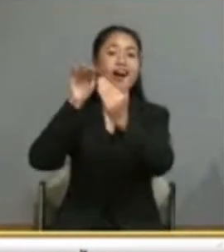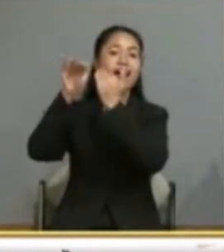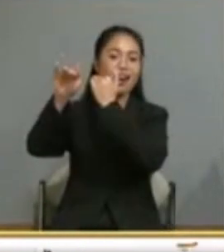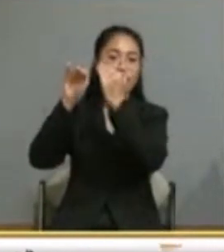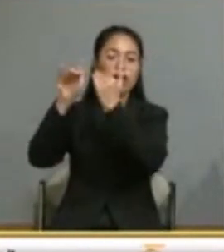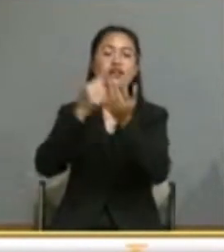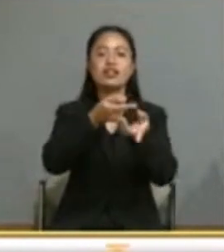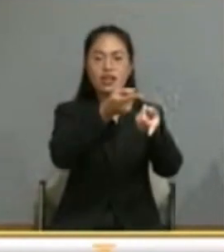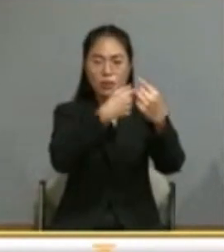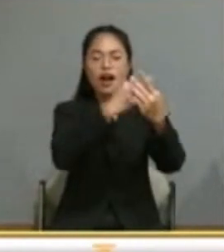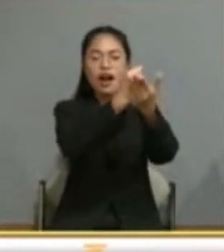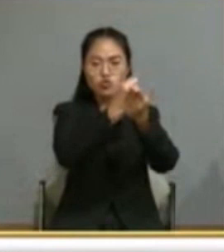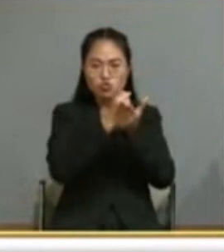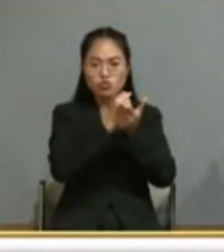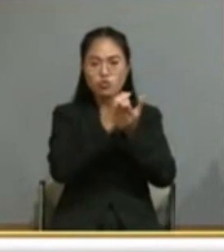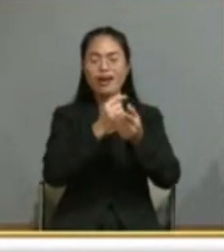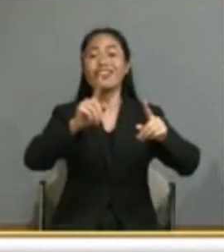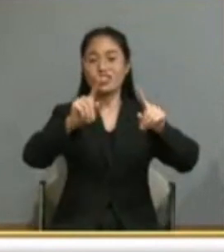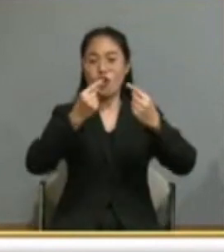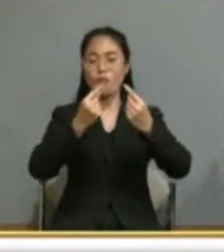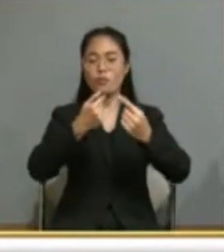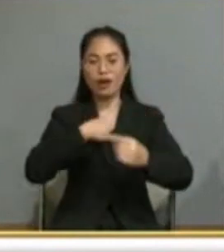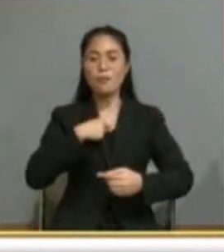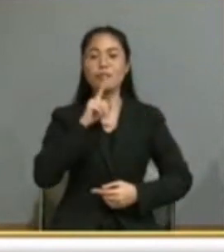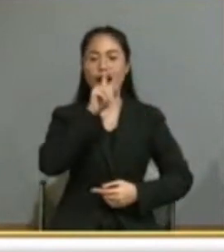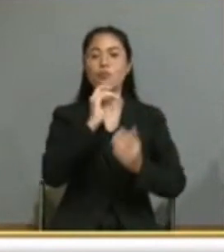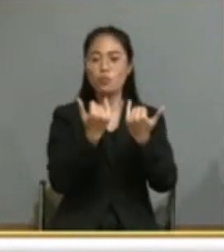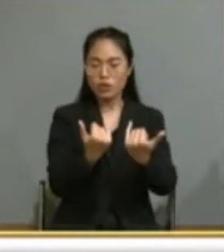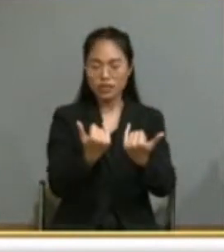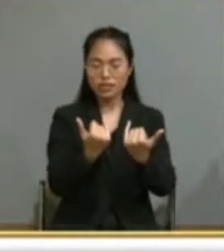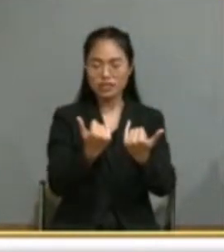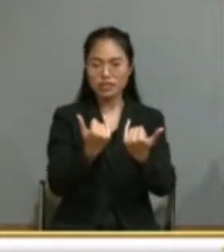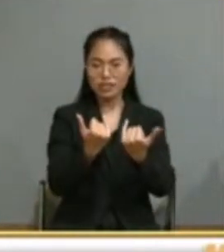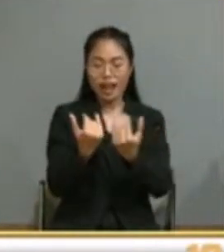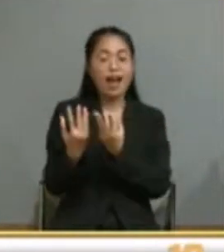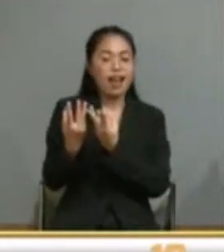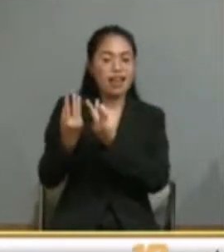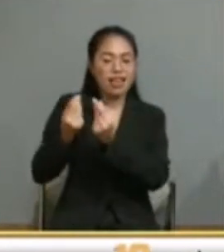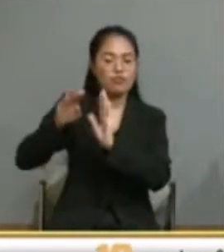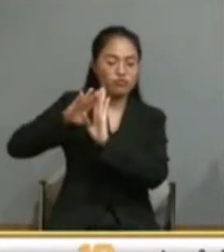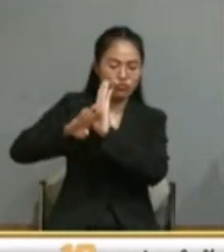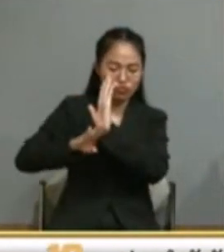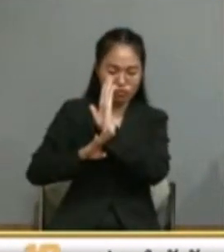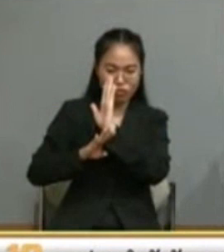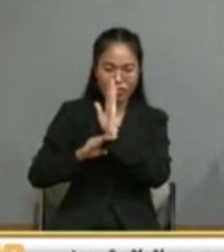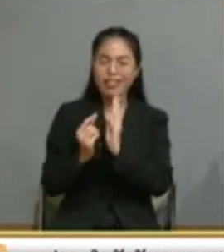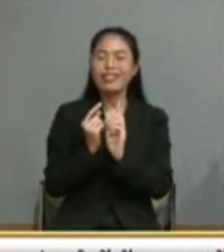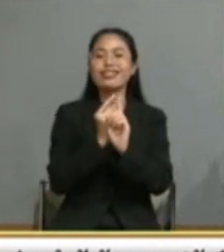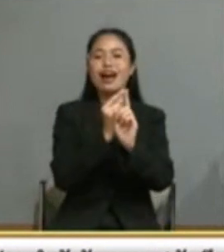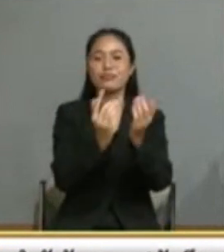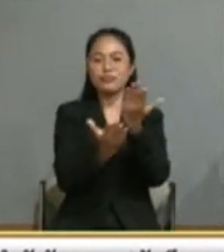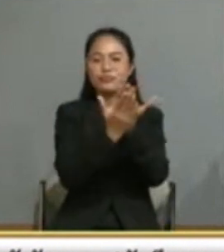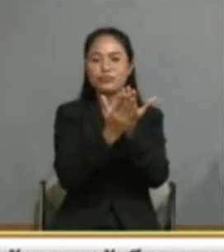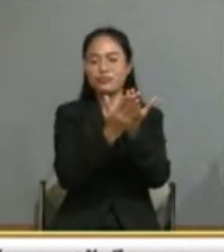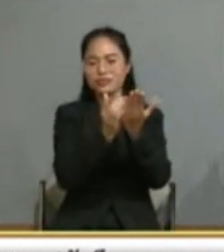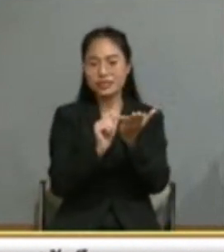้secลับเวลาและให้เกียดผมได้สภามาตอบกระธũในวัี้นะครับซึ่งเมื่ายลเอีดของก Herrn Fr mycketร afกได้ประกดตามเอกษษารที่